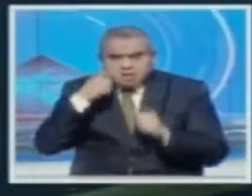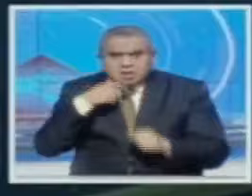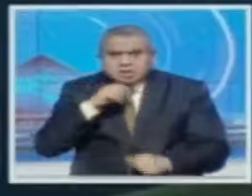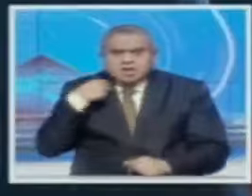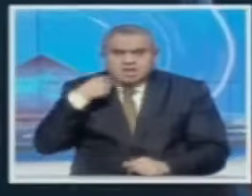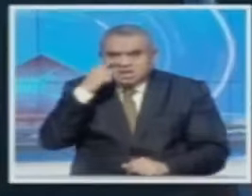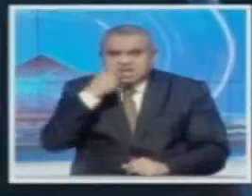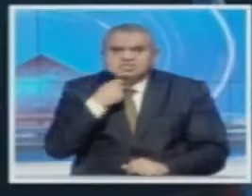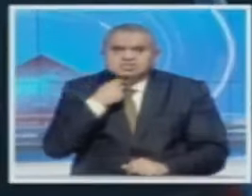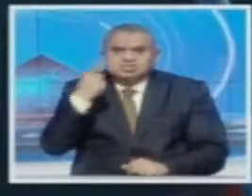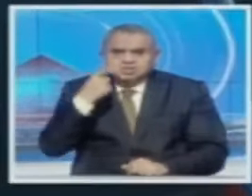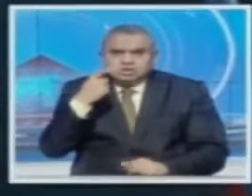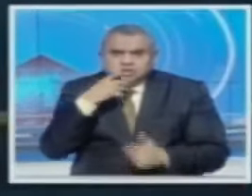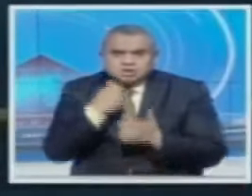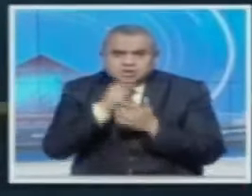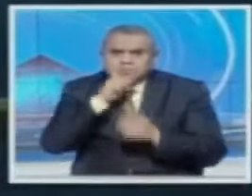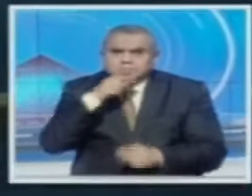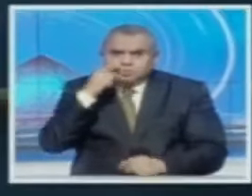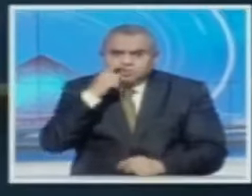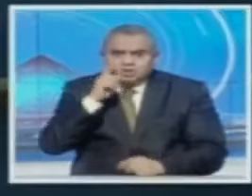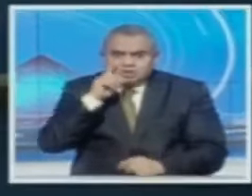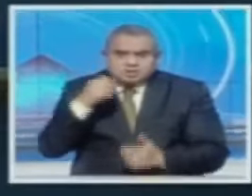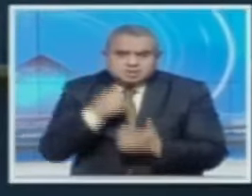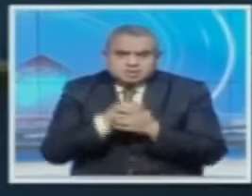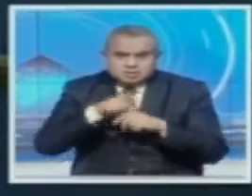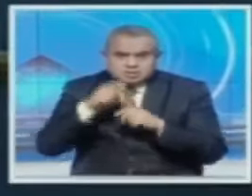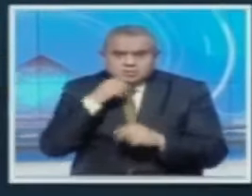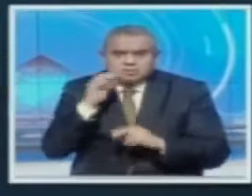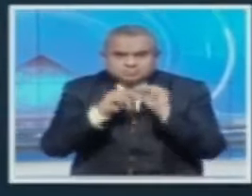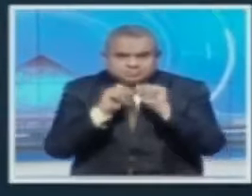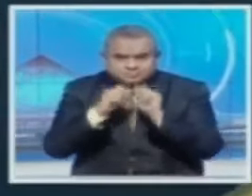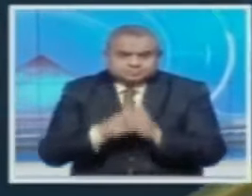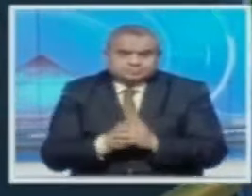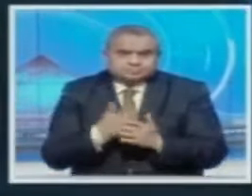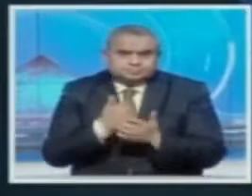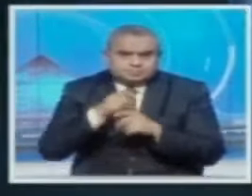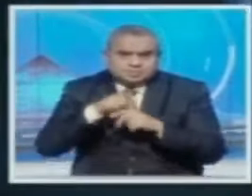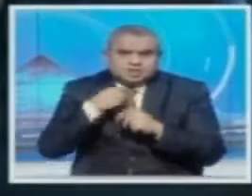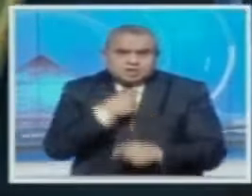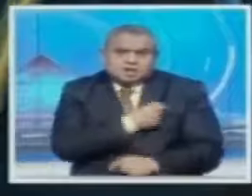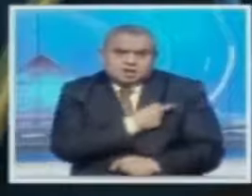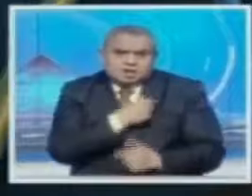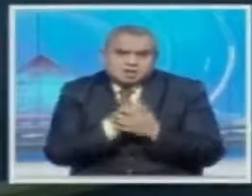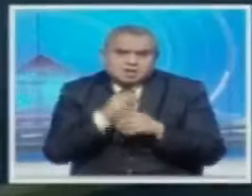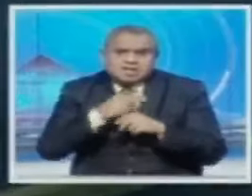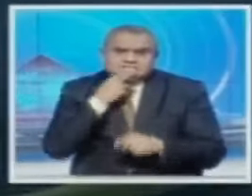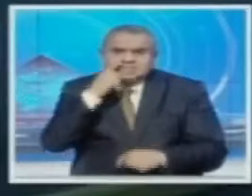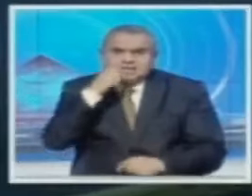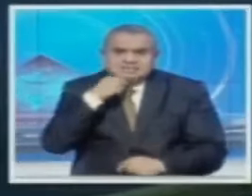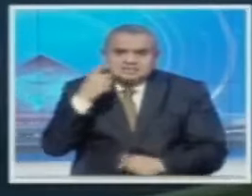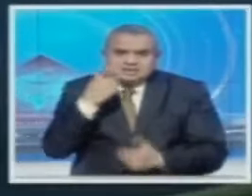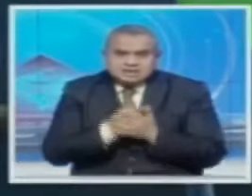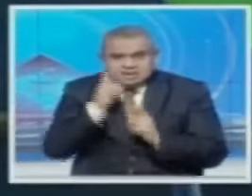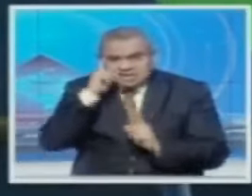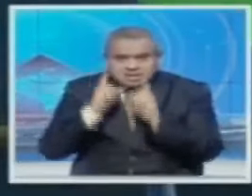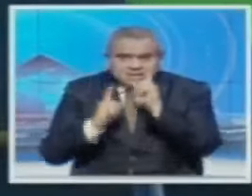ونيجيريا وأوغندا والكونغو الديمقراطية ورواندا وتنزانيا